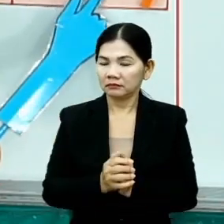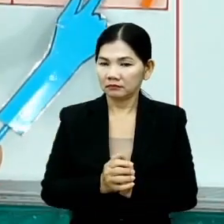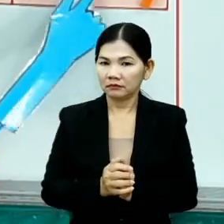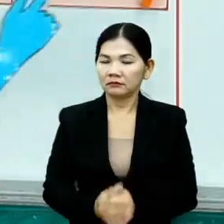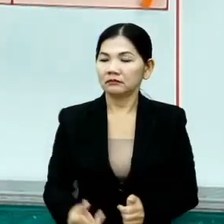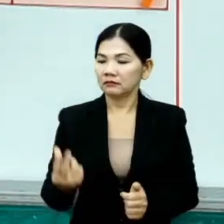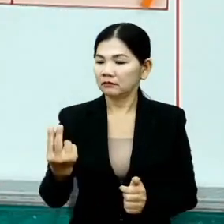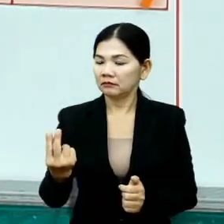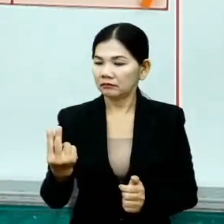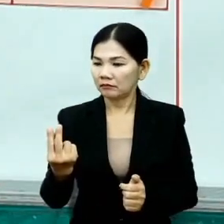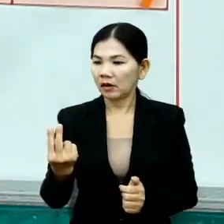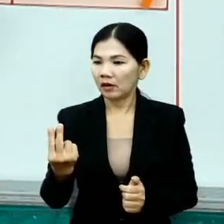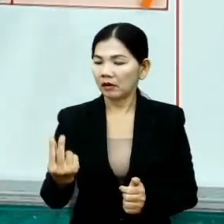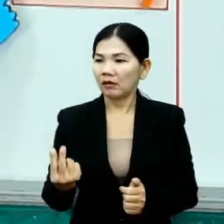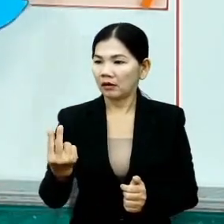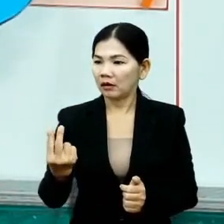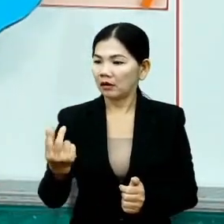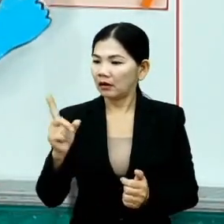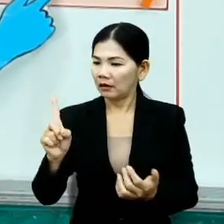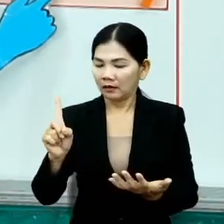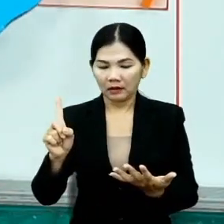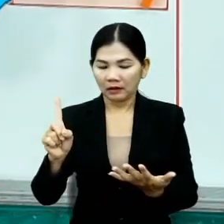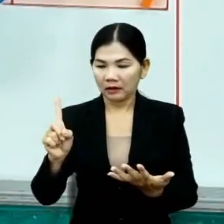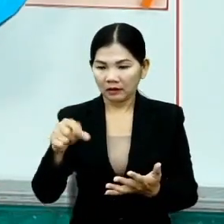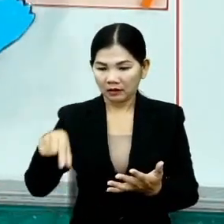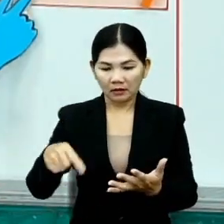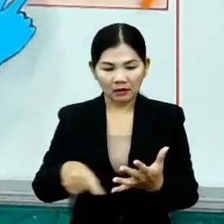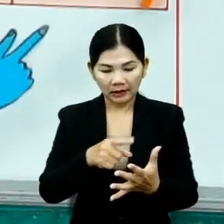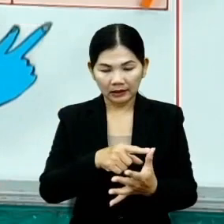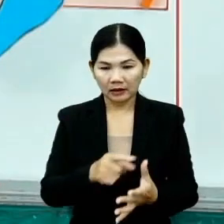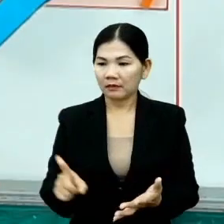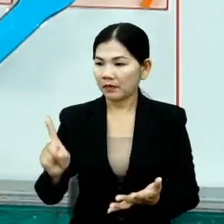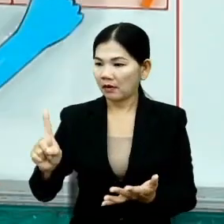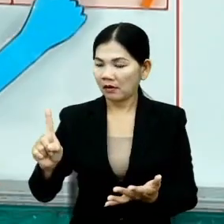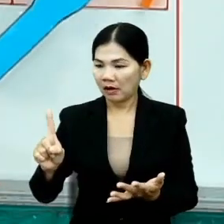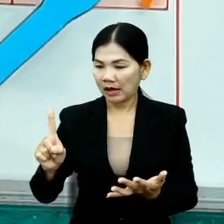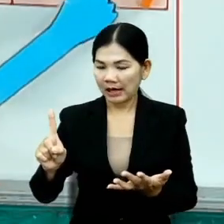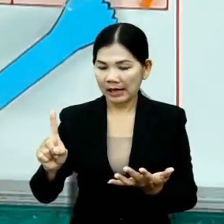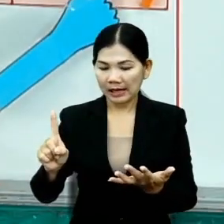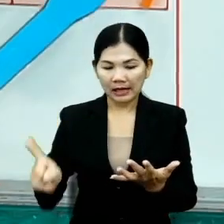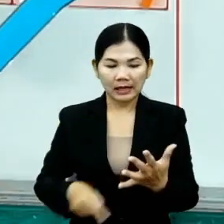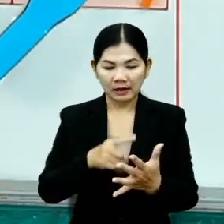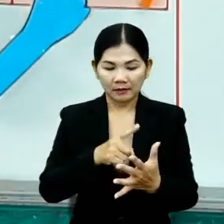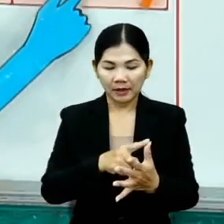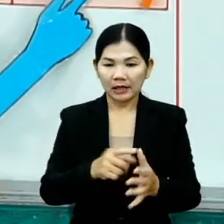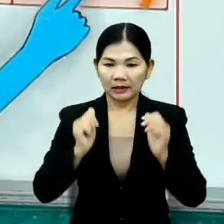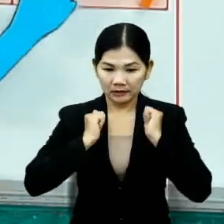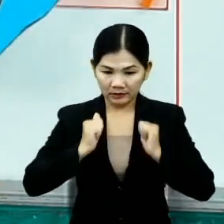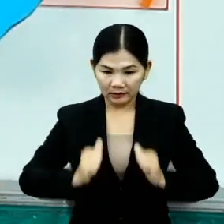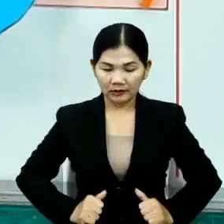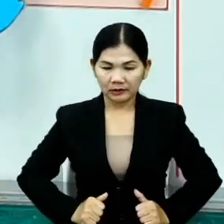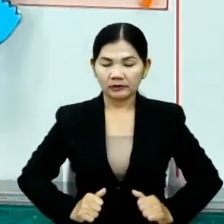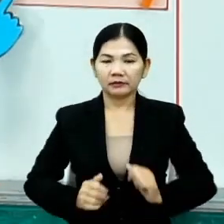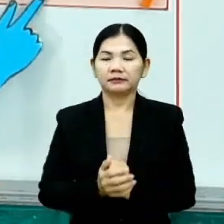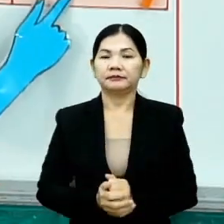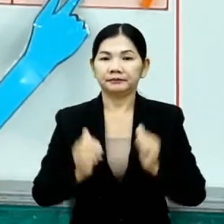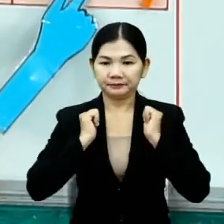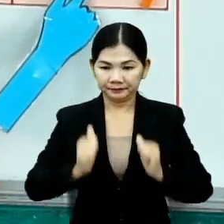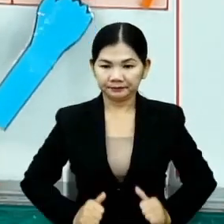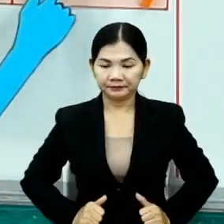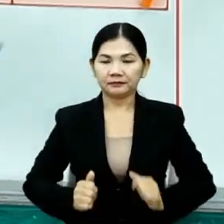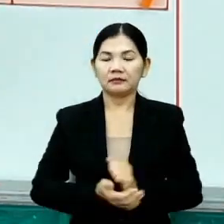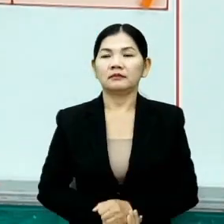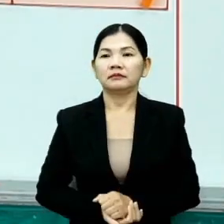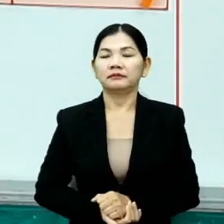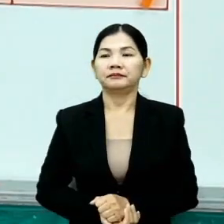phả co á cả pho á phả ca